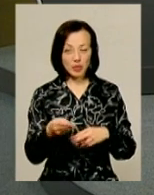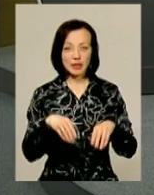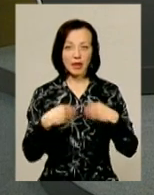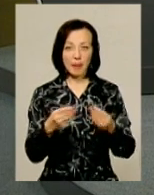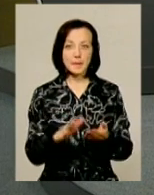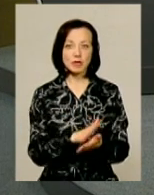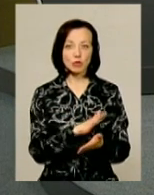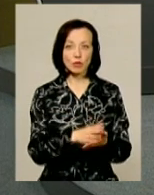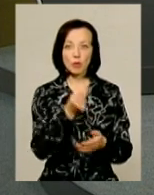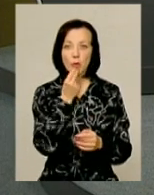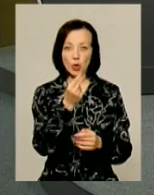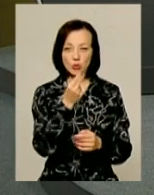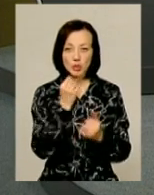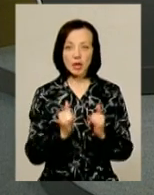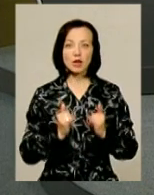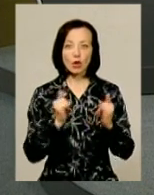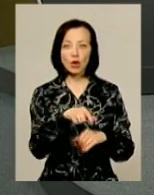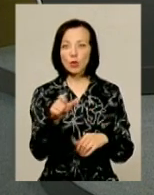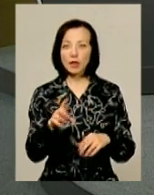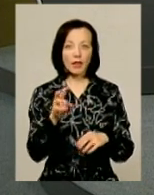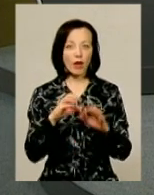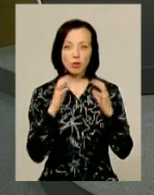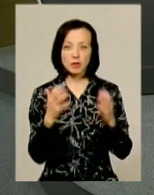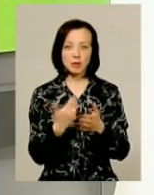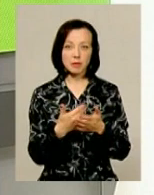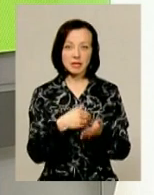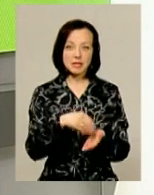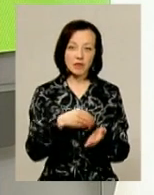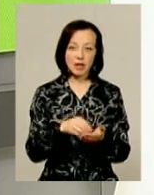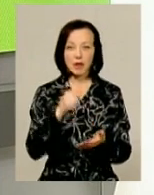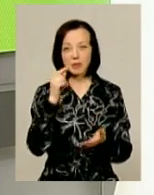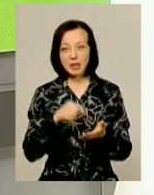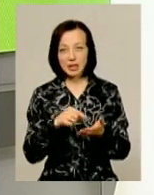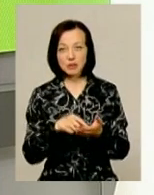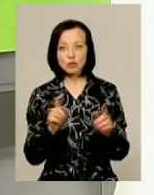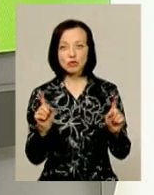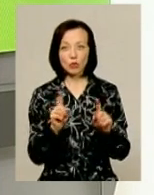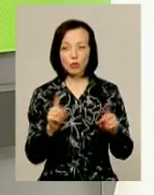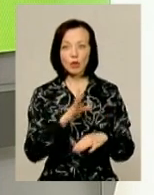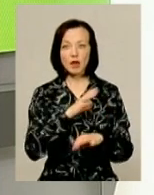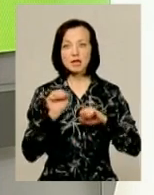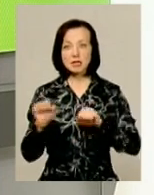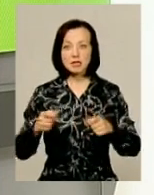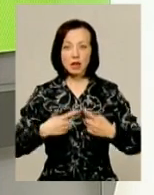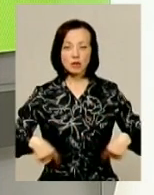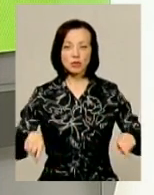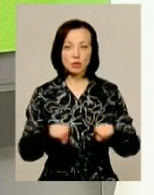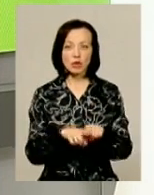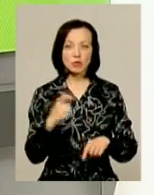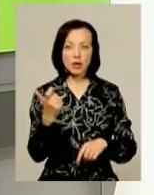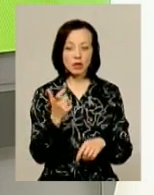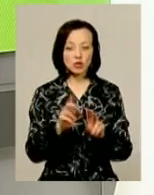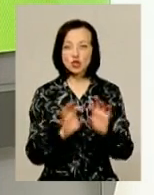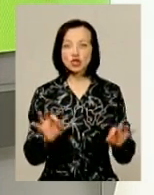дає безкоштовно продукти для того, щоб люди не утримували, наприклад, свиней чи птиці, щоб була захисна зона навколо господарства, щоб